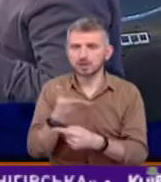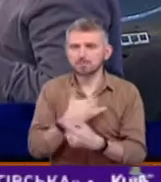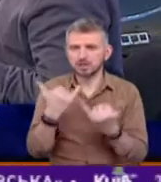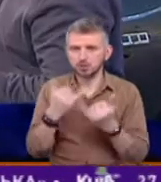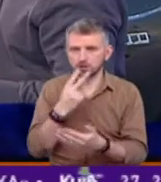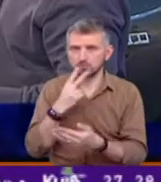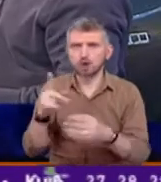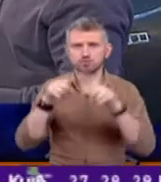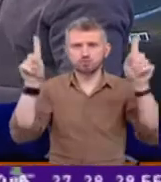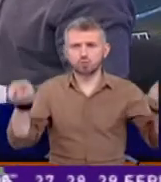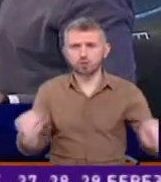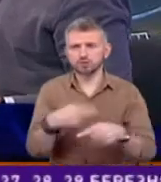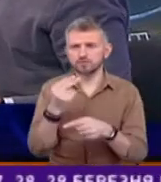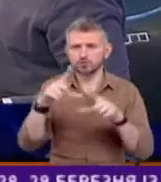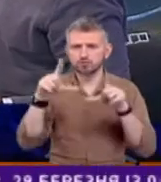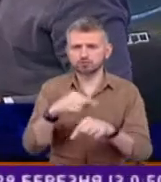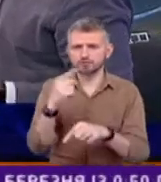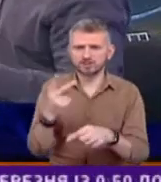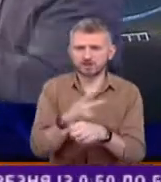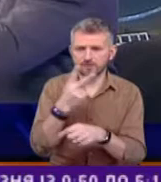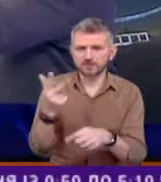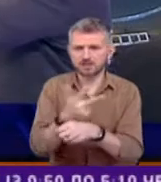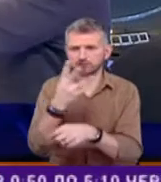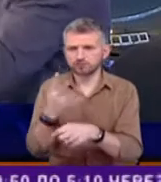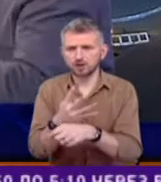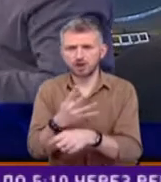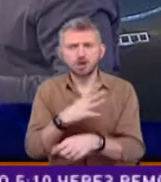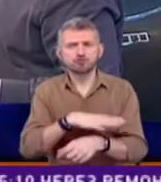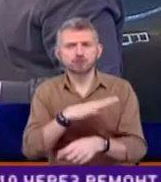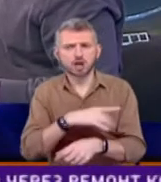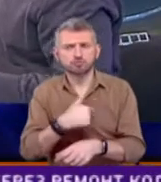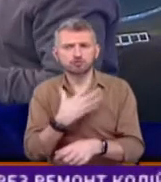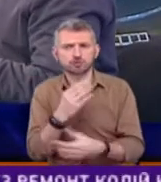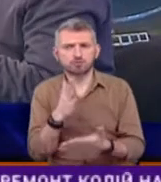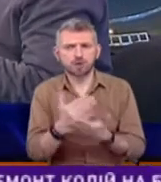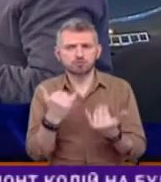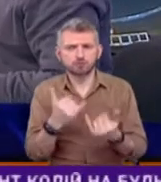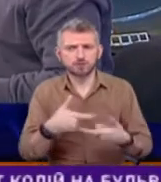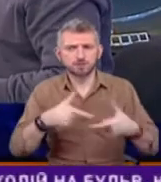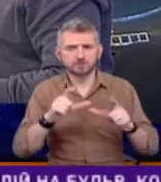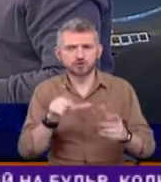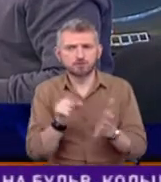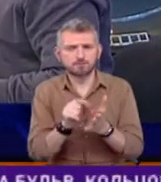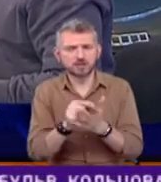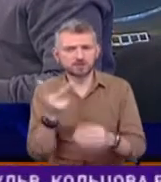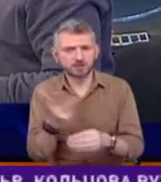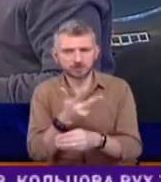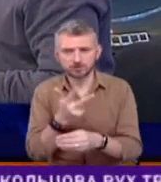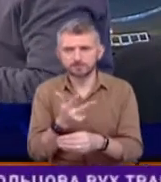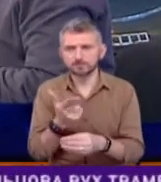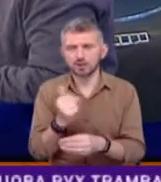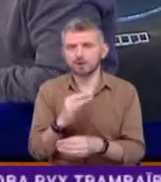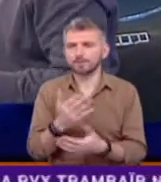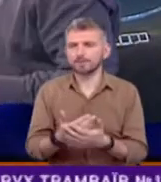бачимо борди, знижу ціну на газ вдвічі, втричі. Чекайте, ми ще маємо пенсію. Сьогодні підвищити пенсії втричі. Втричі,